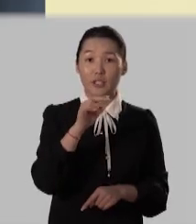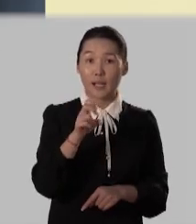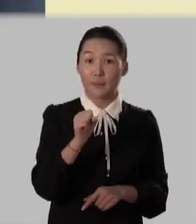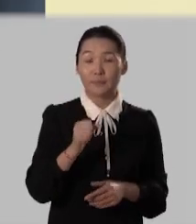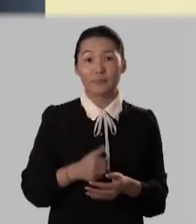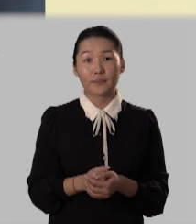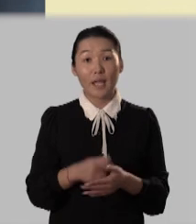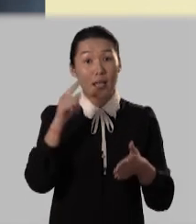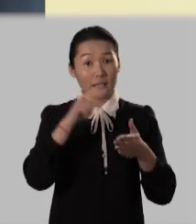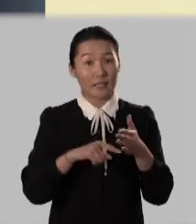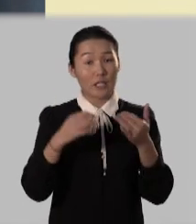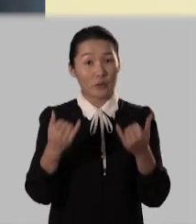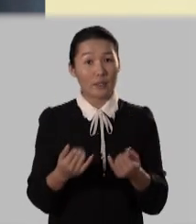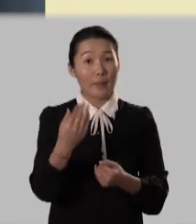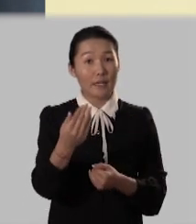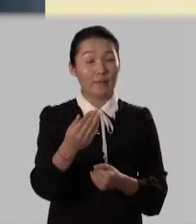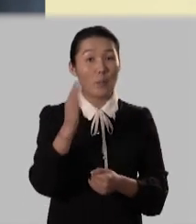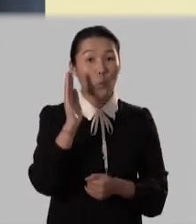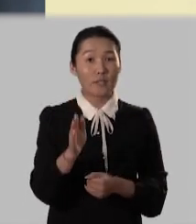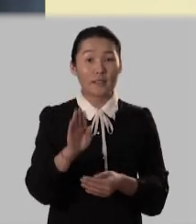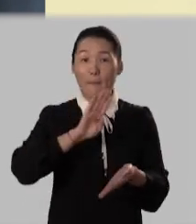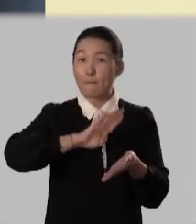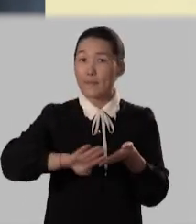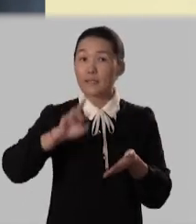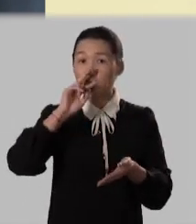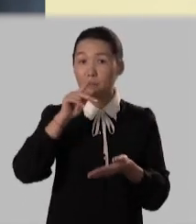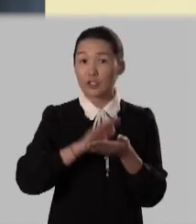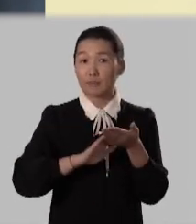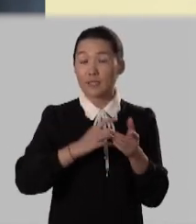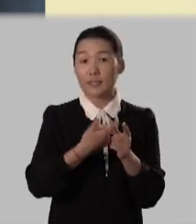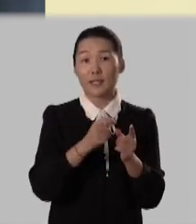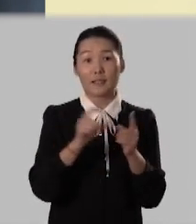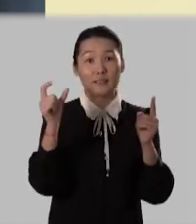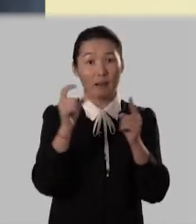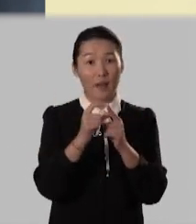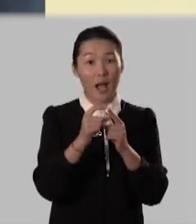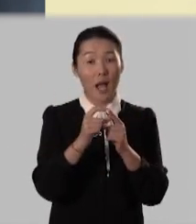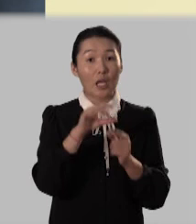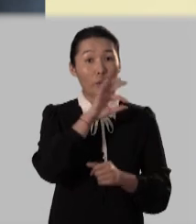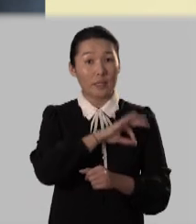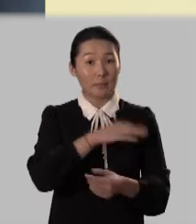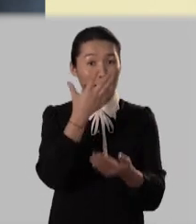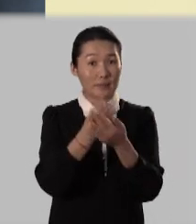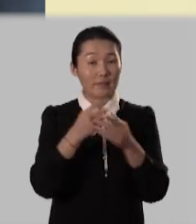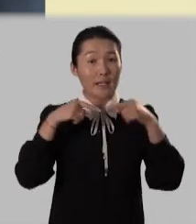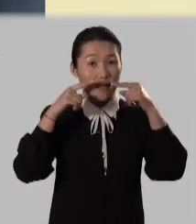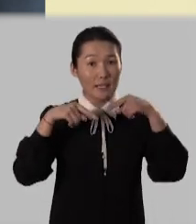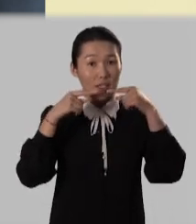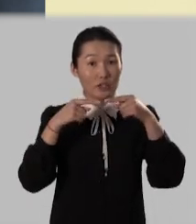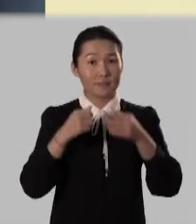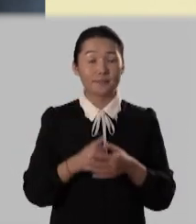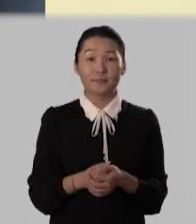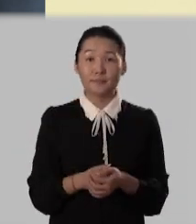надеюсь теперь вы будете безошибочно писать эти слова и уместно употреблять своей речи кстати